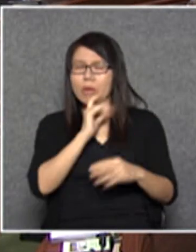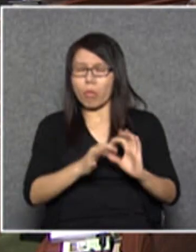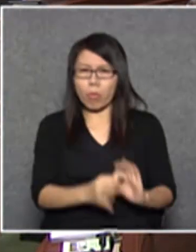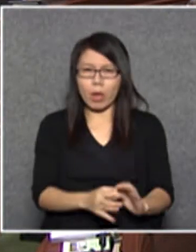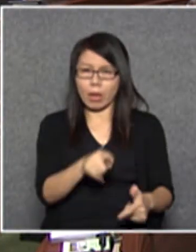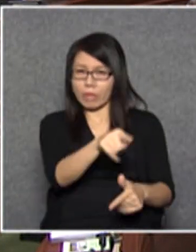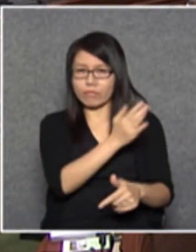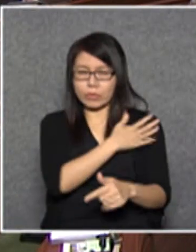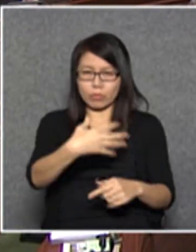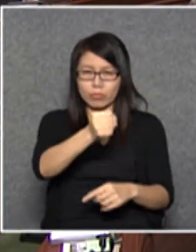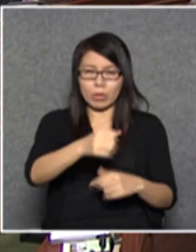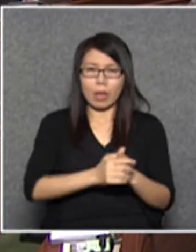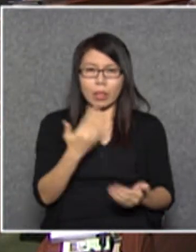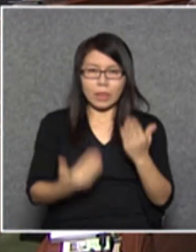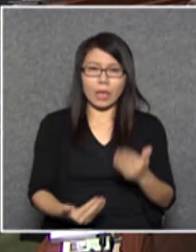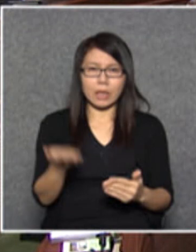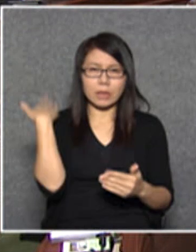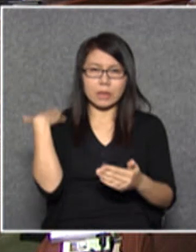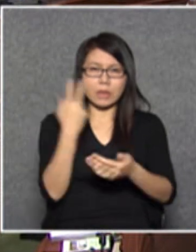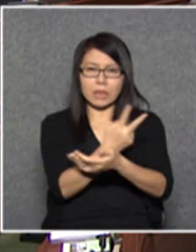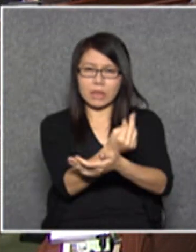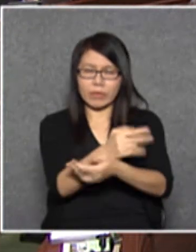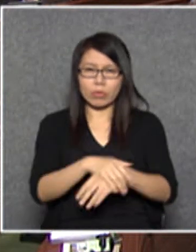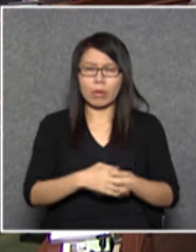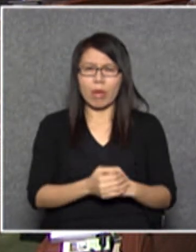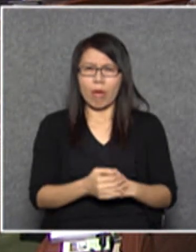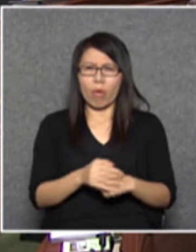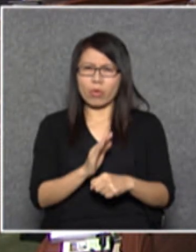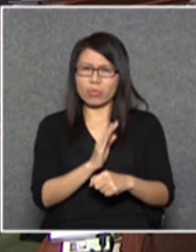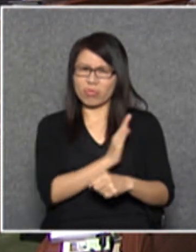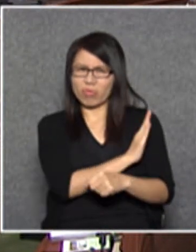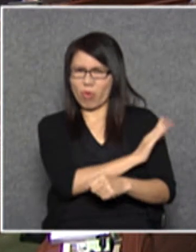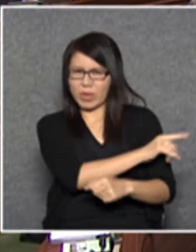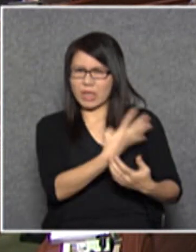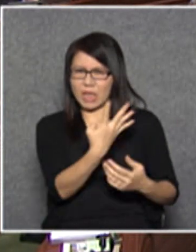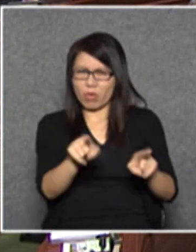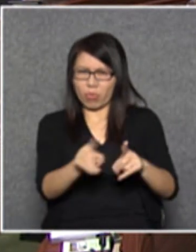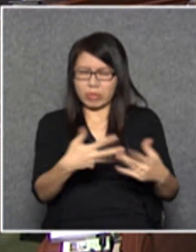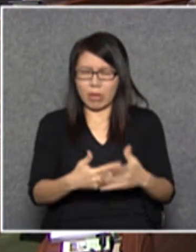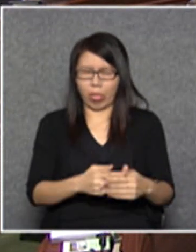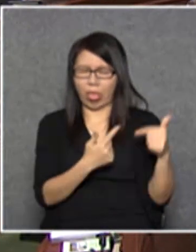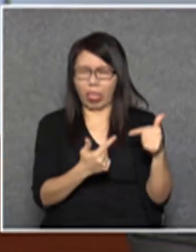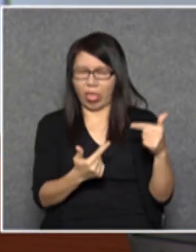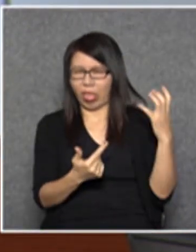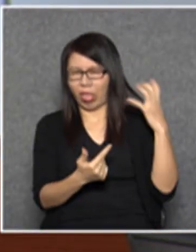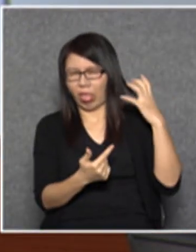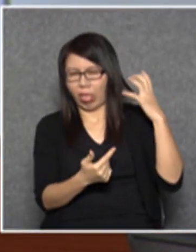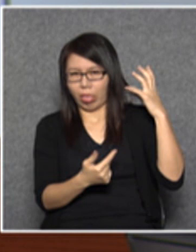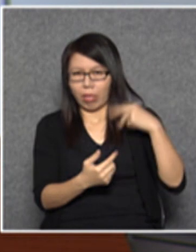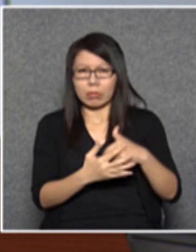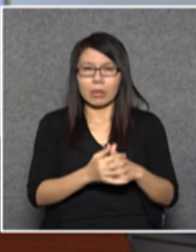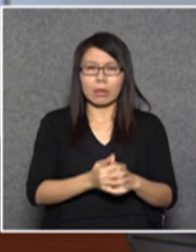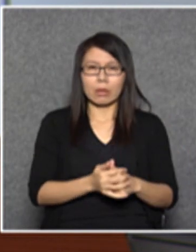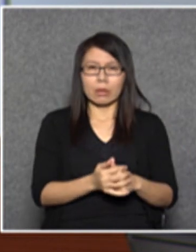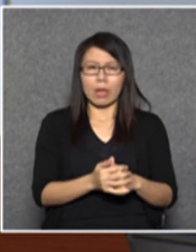主持會議的權力，但在過去的20分鐘，我左邊的四位同事呢，是不斷地在